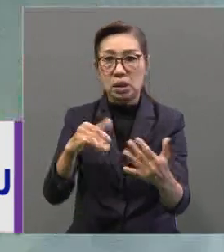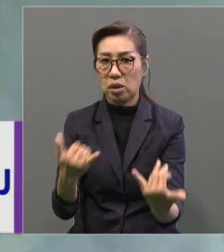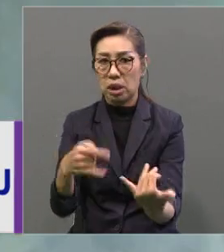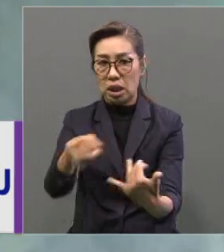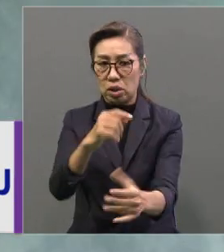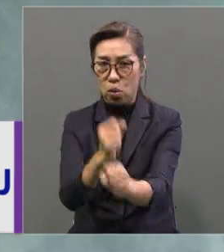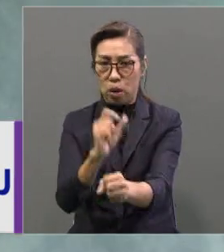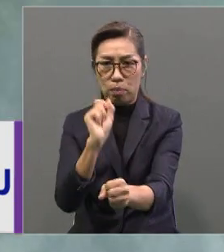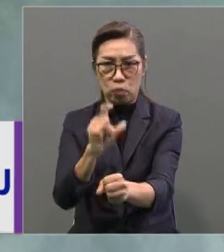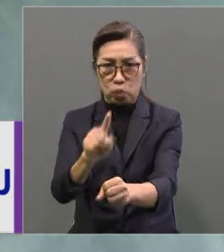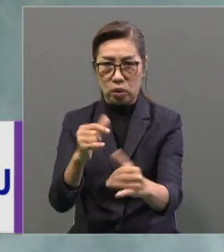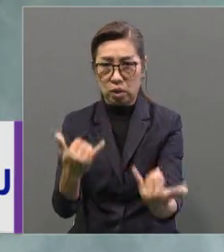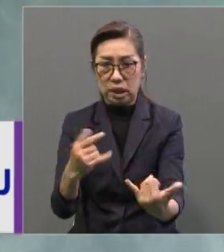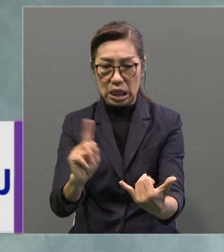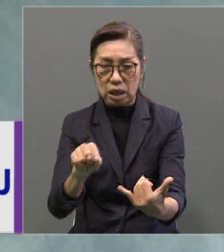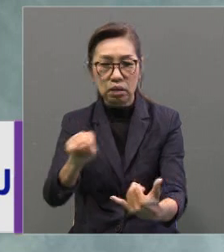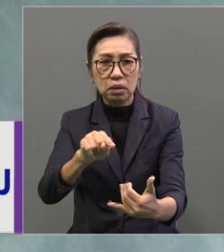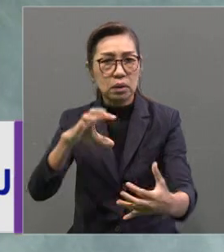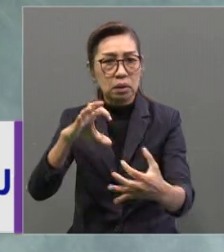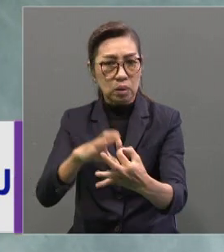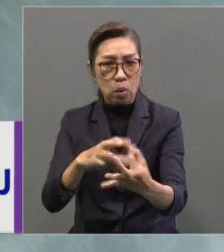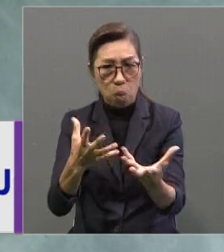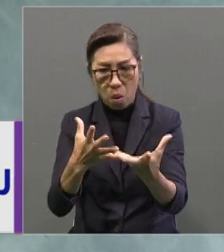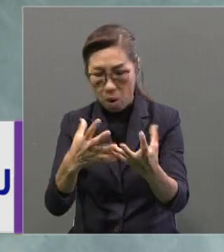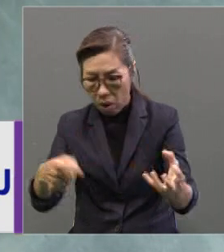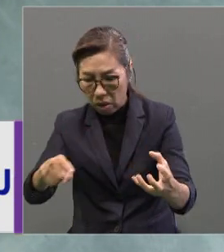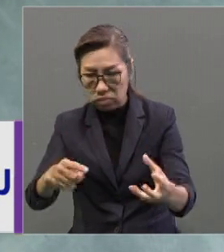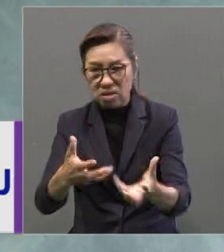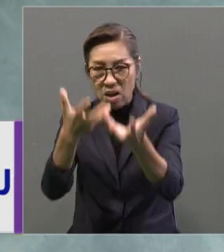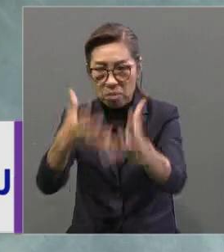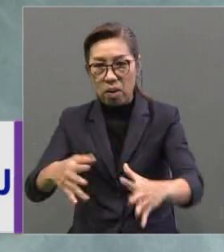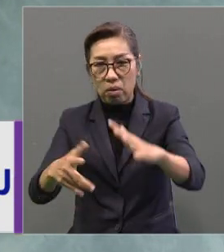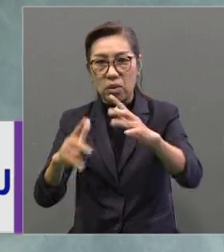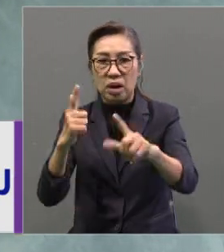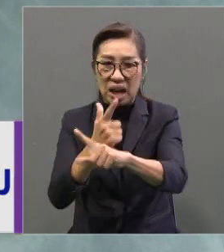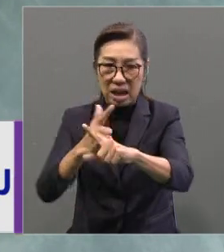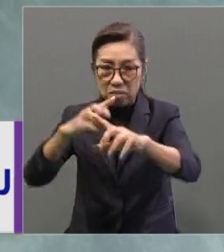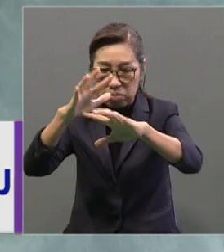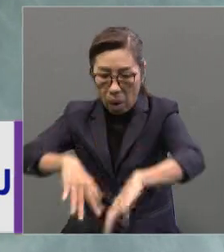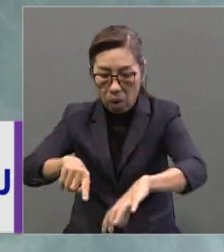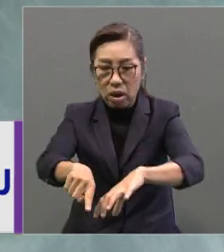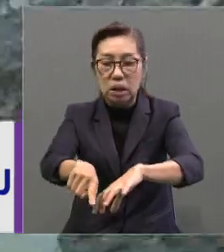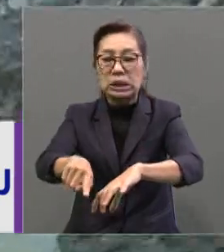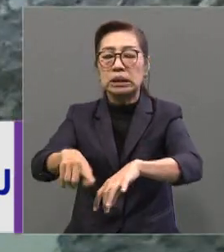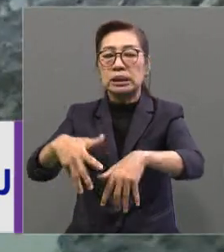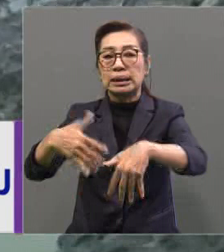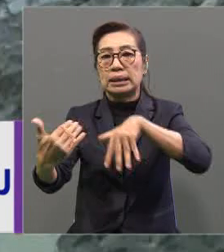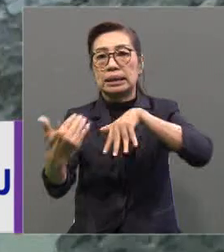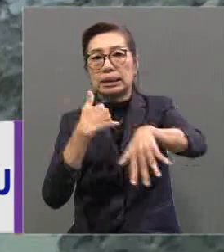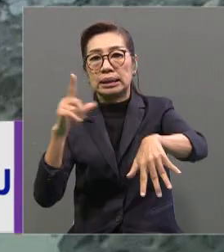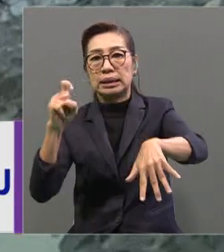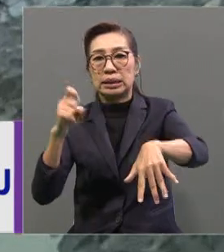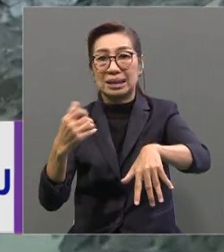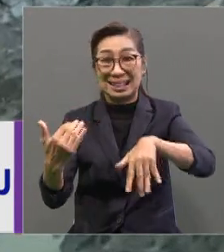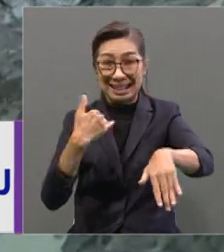องเร่งรัดณขณะนี้ก็คือเรื่องของการเร่งรื้อโครงสร้างที่เกิดความเสียหายเพราะว่ามันไปกระทบกับการจราจรโด